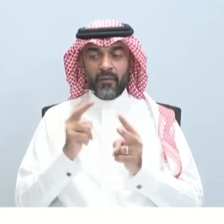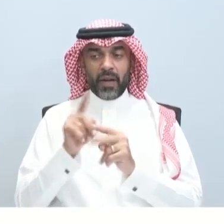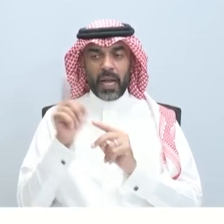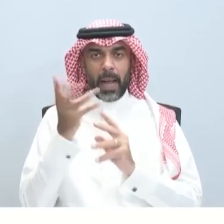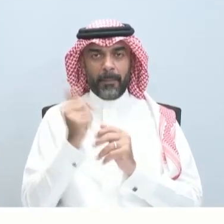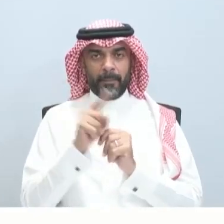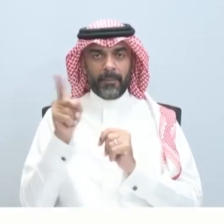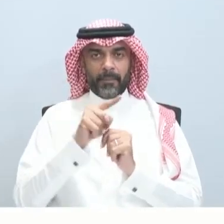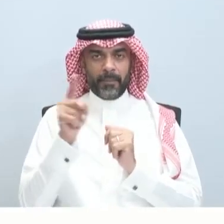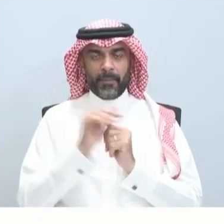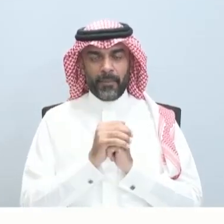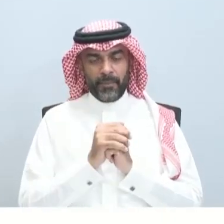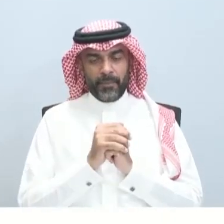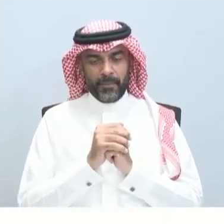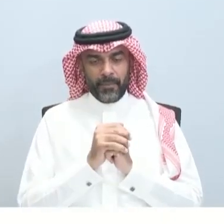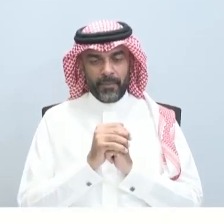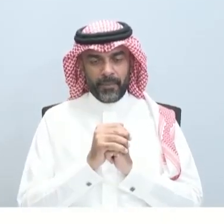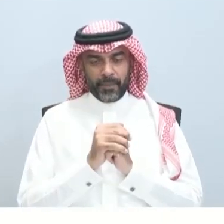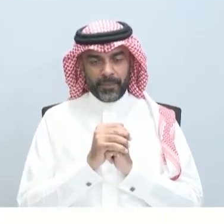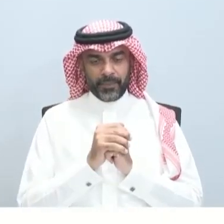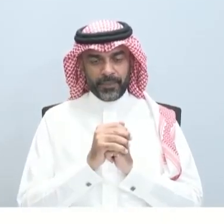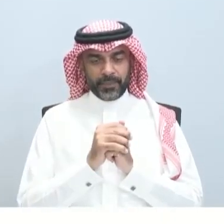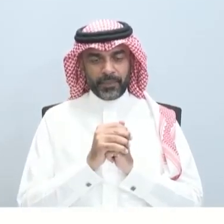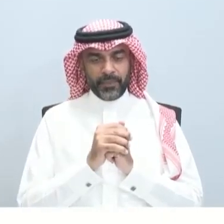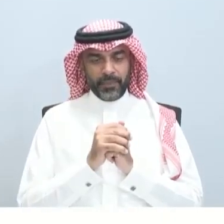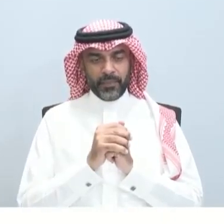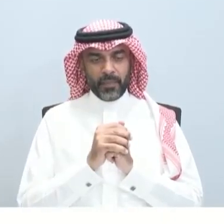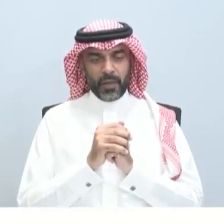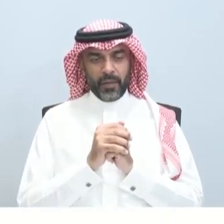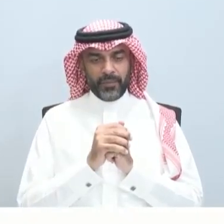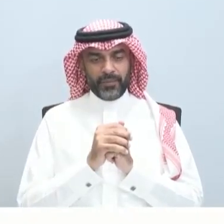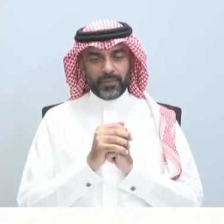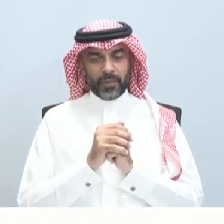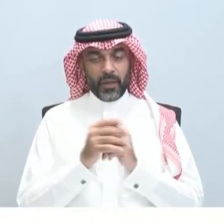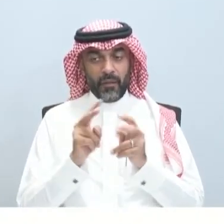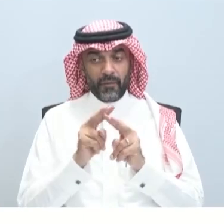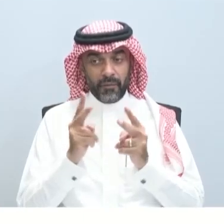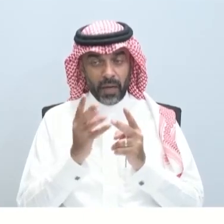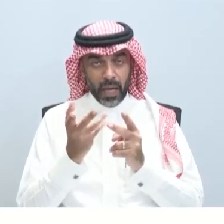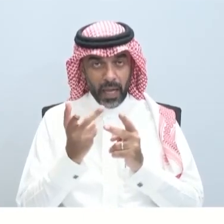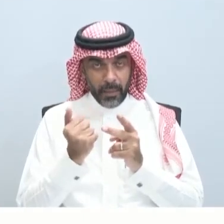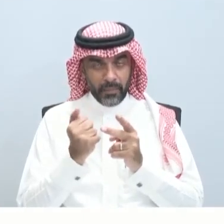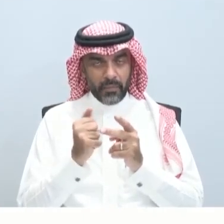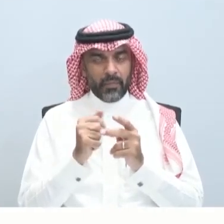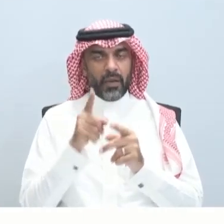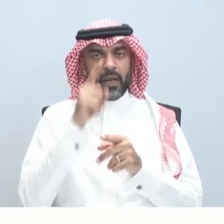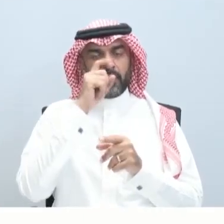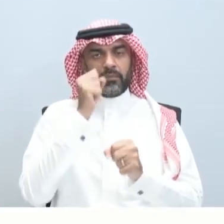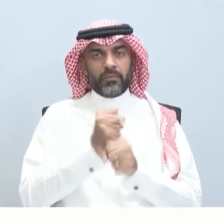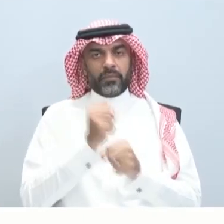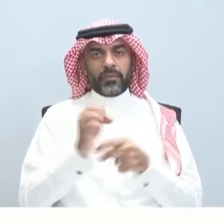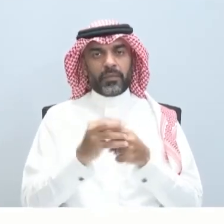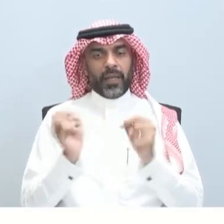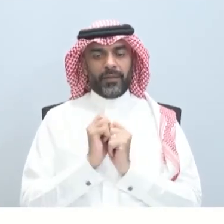في هذا الاستعداد نحتاج ان نوجد ماذا الفرق بين الكتلتين اذا اقوم بطرح